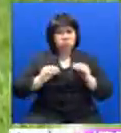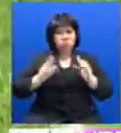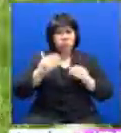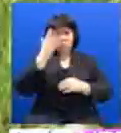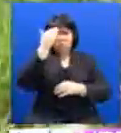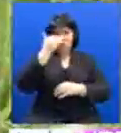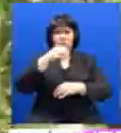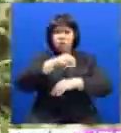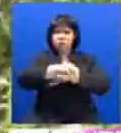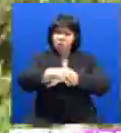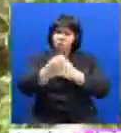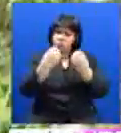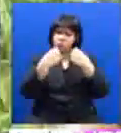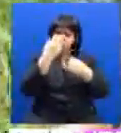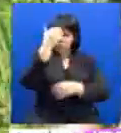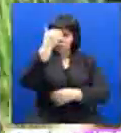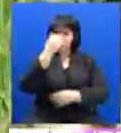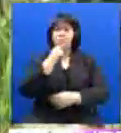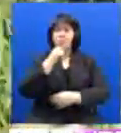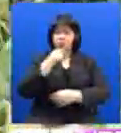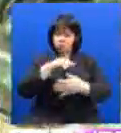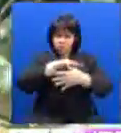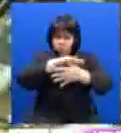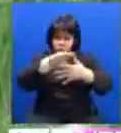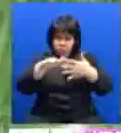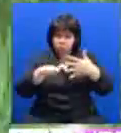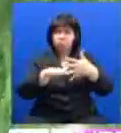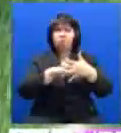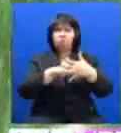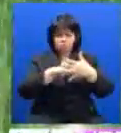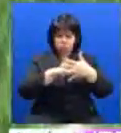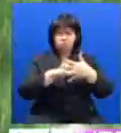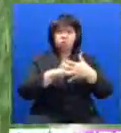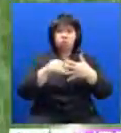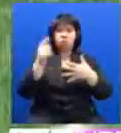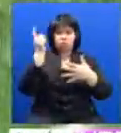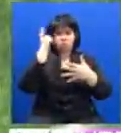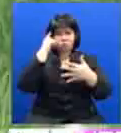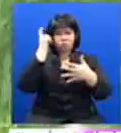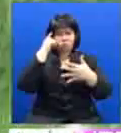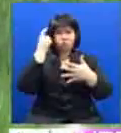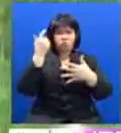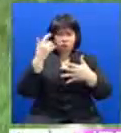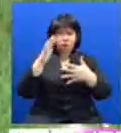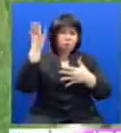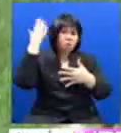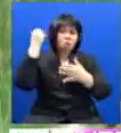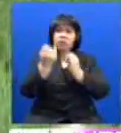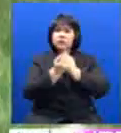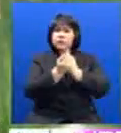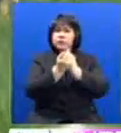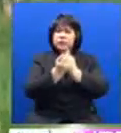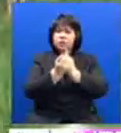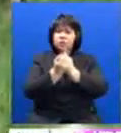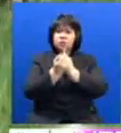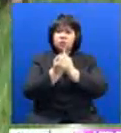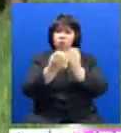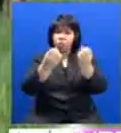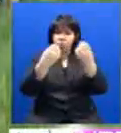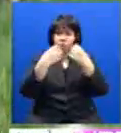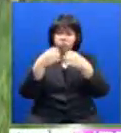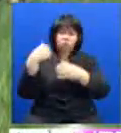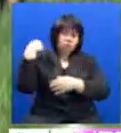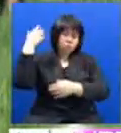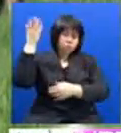าวแต่เมื่อผ่านไปเกือบครึ่งหลักสูตรทั้งหมดได้รู้แล้วว่าความเคยชินที่สืบทอดกันมาแบบรุ่นต่อรุ่นในการทำนา